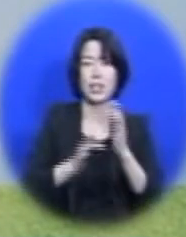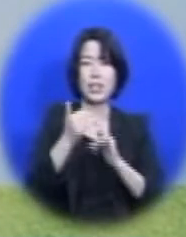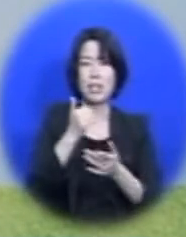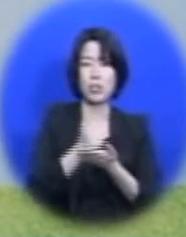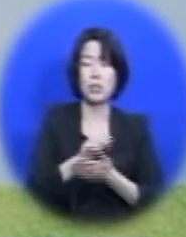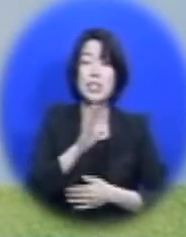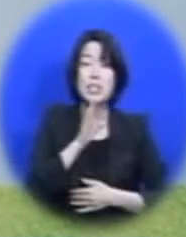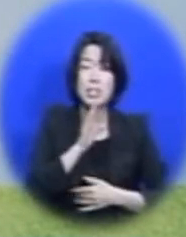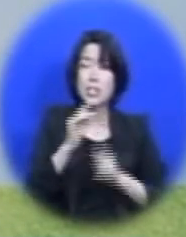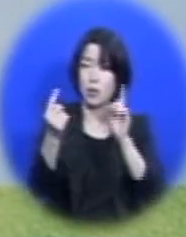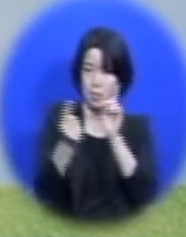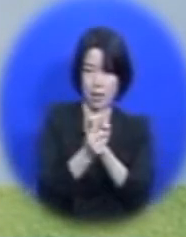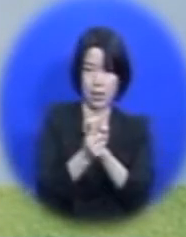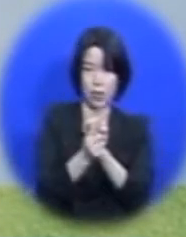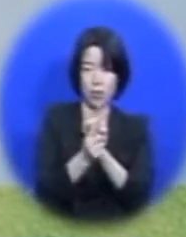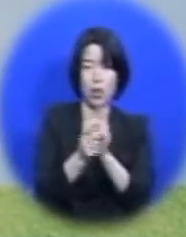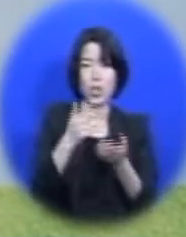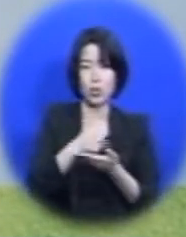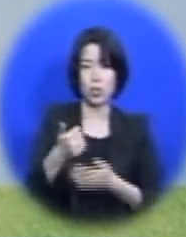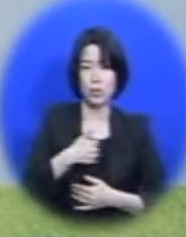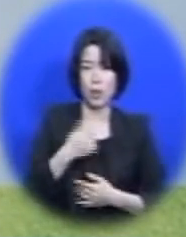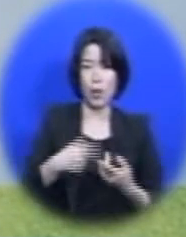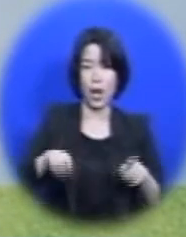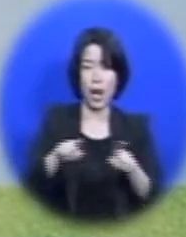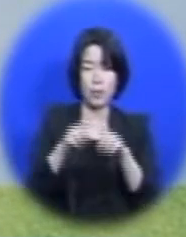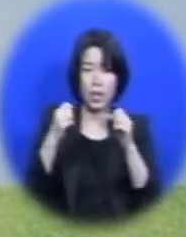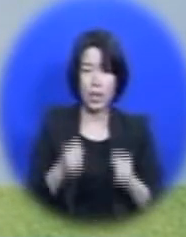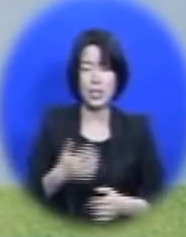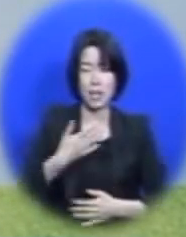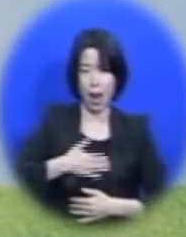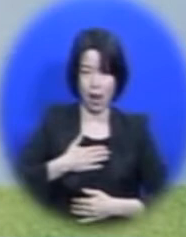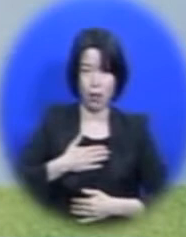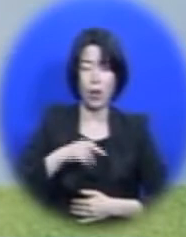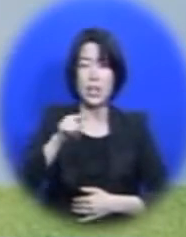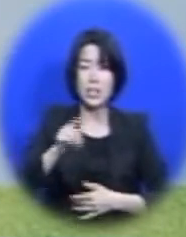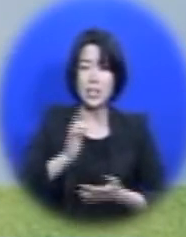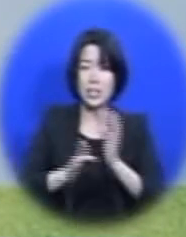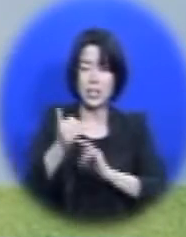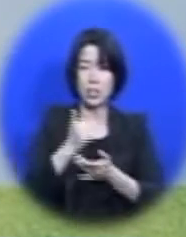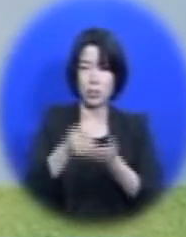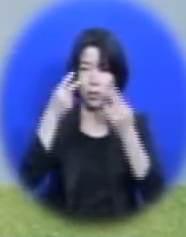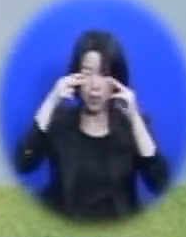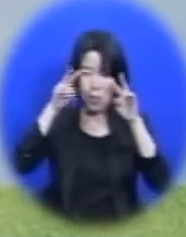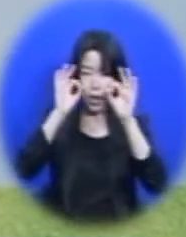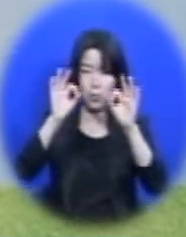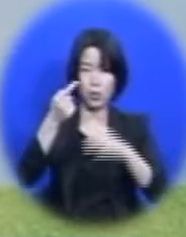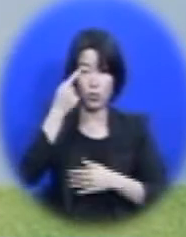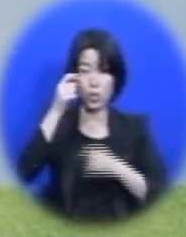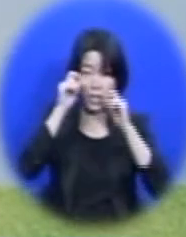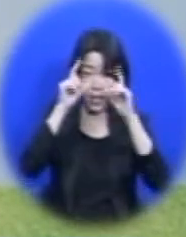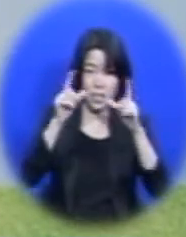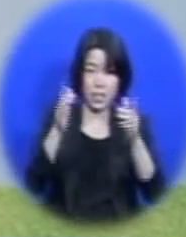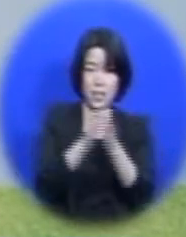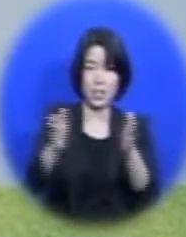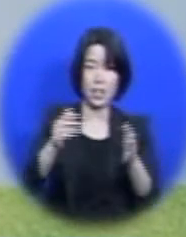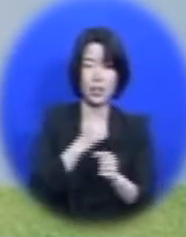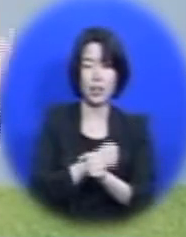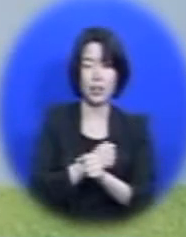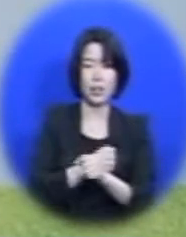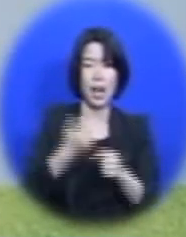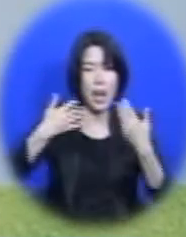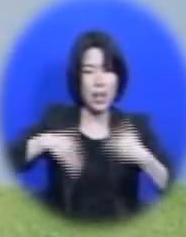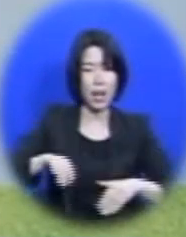예수님을 실제로 만났고 주님이 저와 함께 계신 것을 알고 그 예수님을 바라보는 눈이 뜨이기 시작하니까 약한